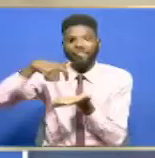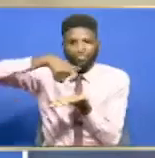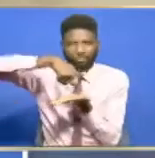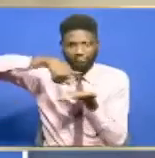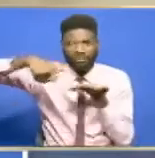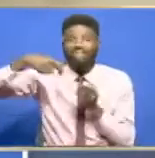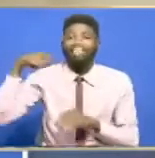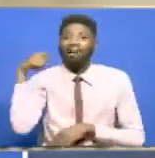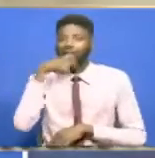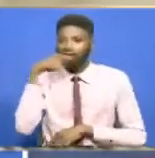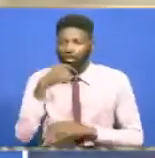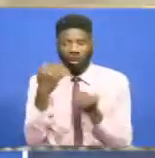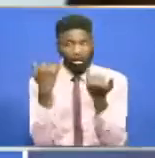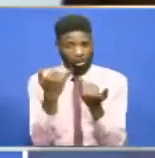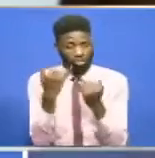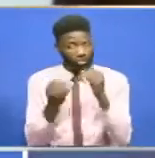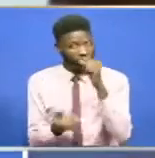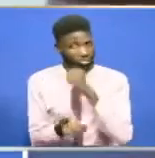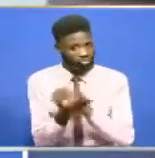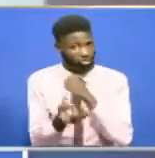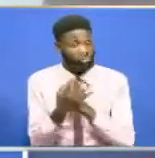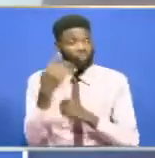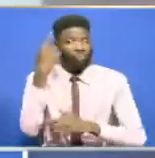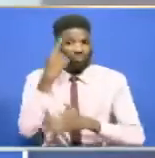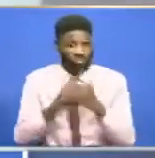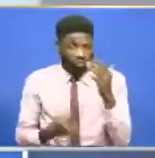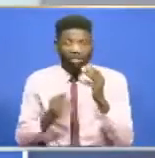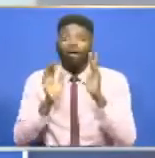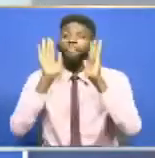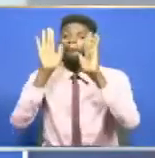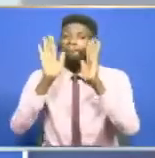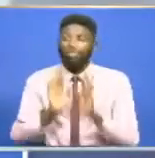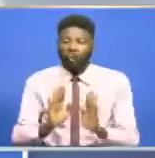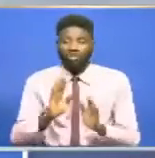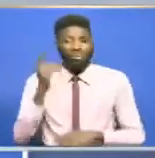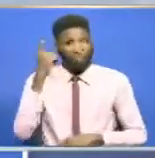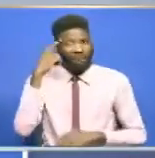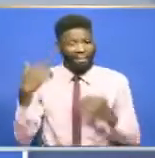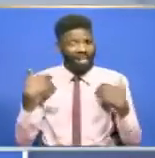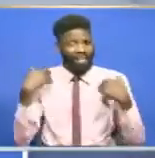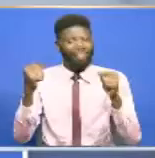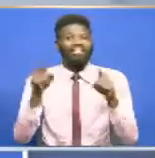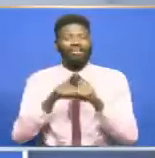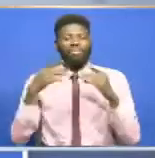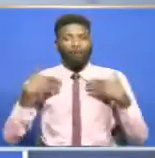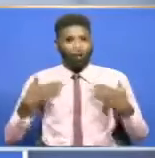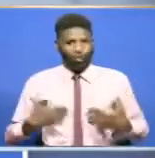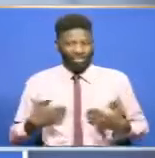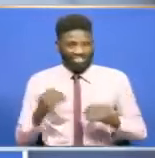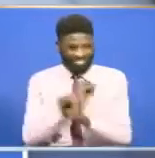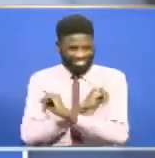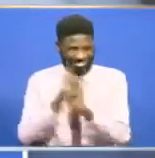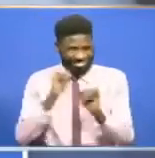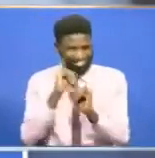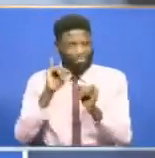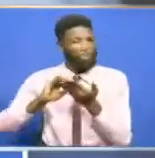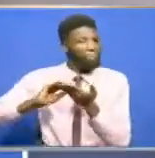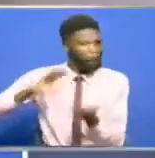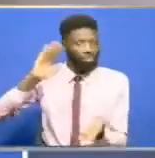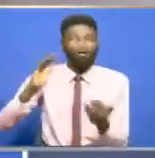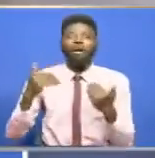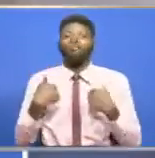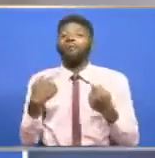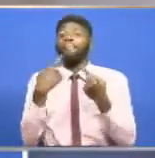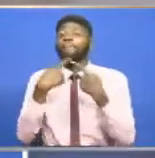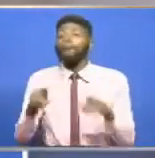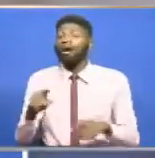unafichua kuimarika kwa maadili kuhusu umuhimu wa afya kiakili na mwili wakati huu wa janga la corona, lakini